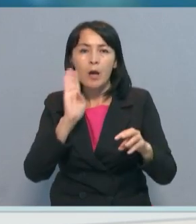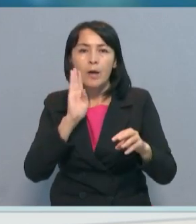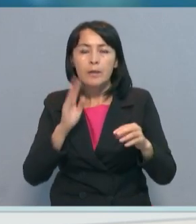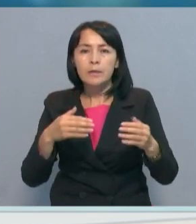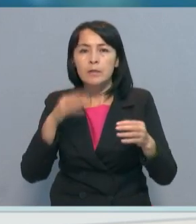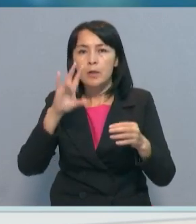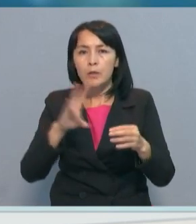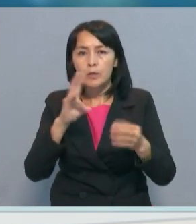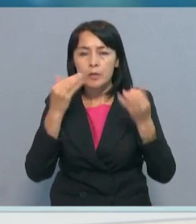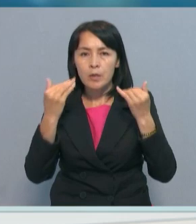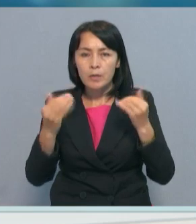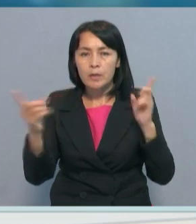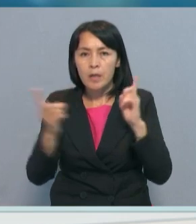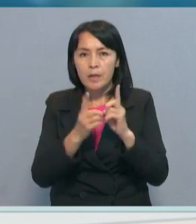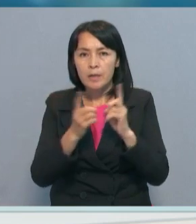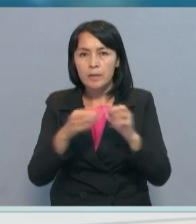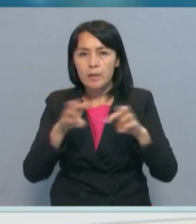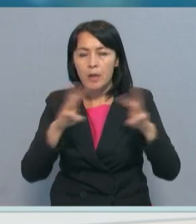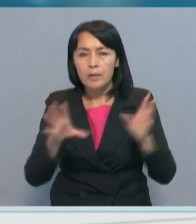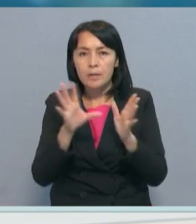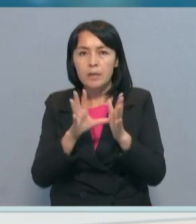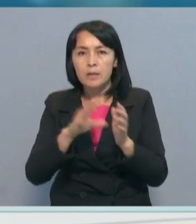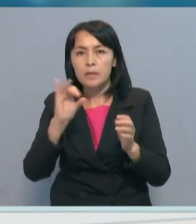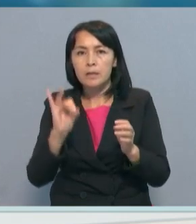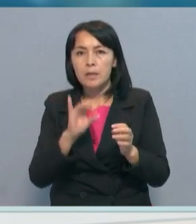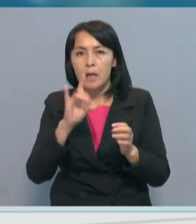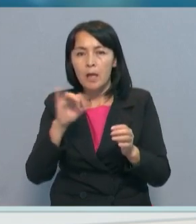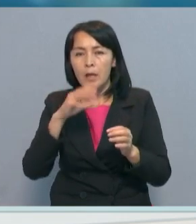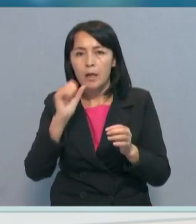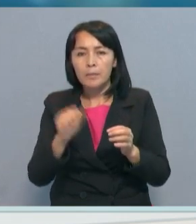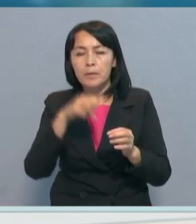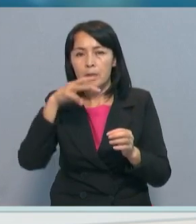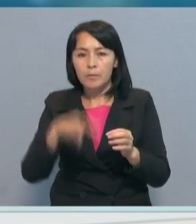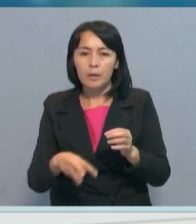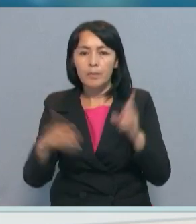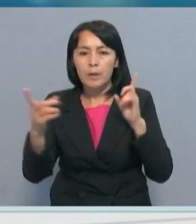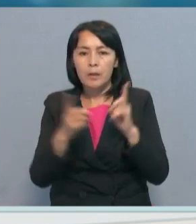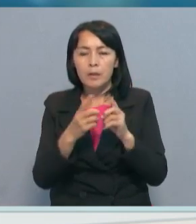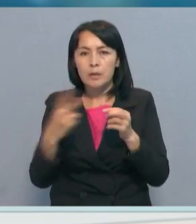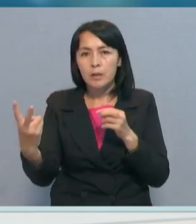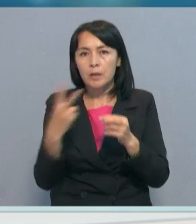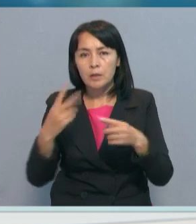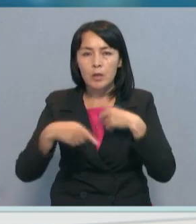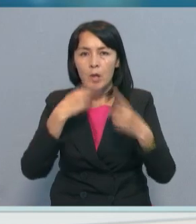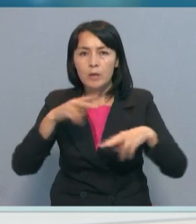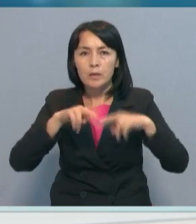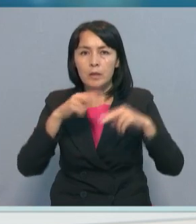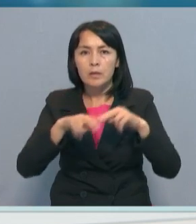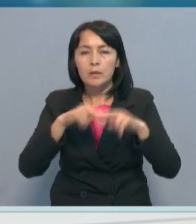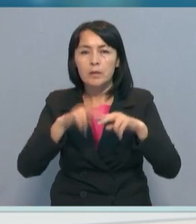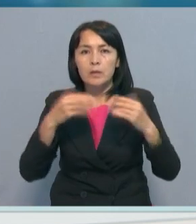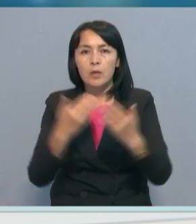ирригации Нуржан нуржигит встретился с министром энергетики Ирана Али Акбаров мирханов стороны обсудили строительство новых